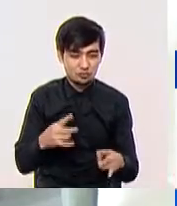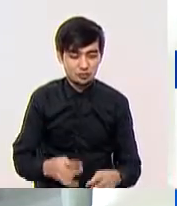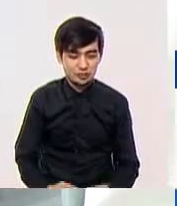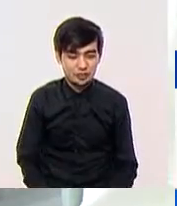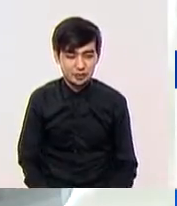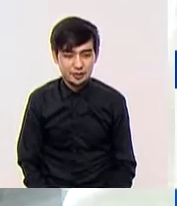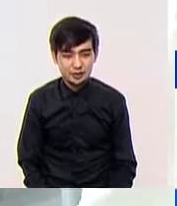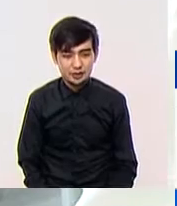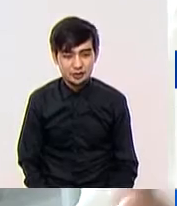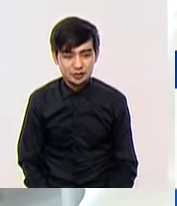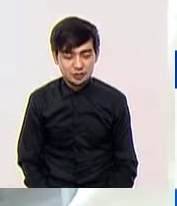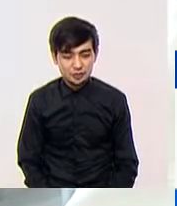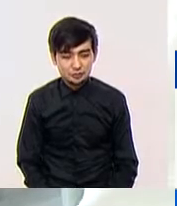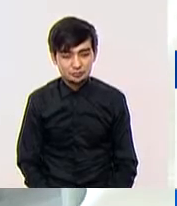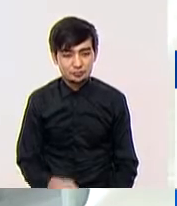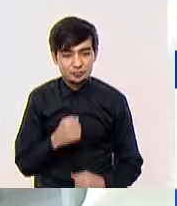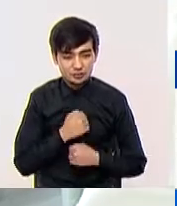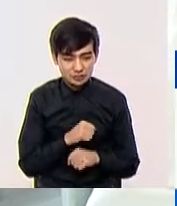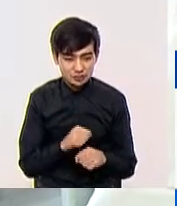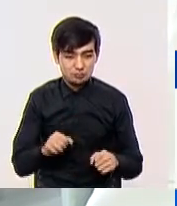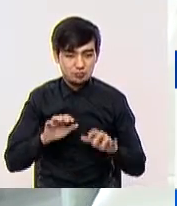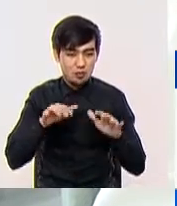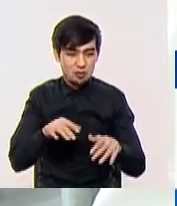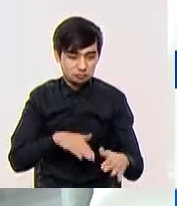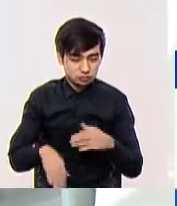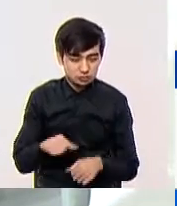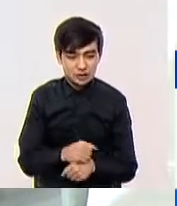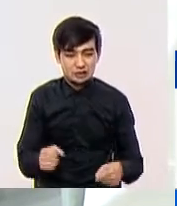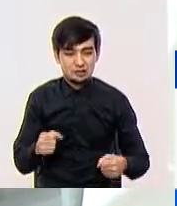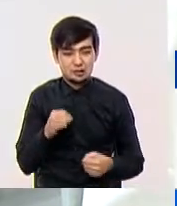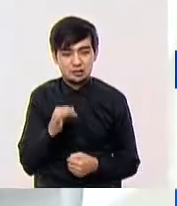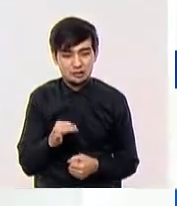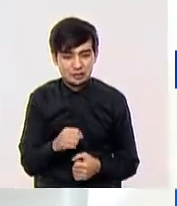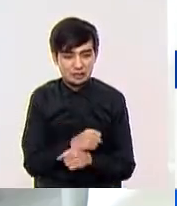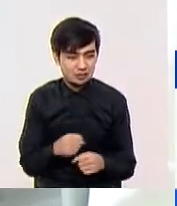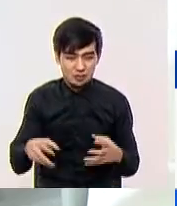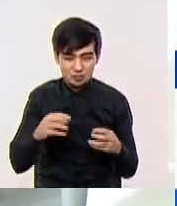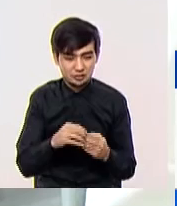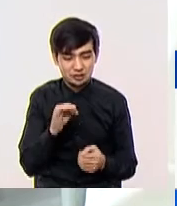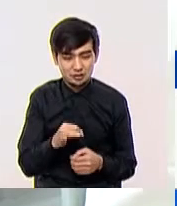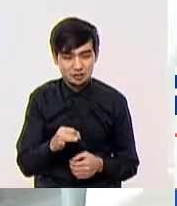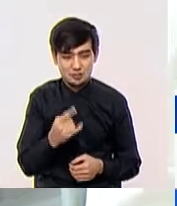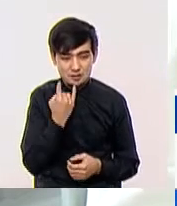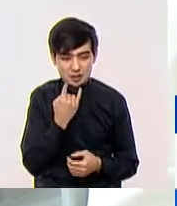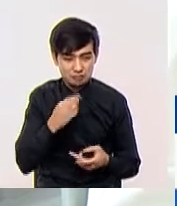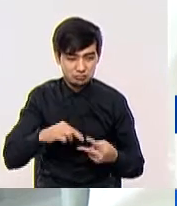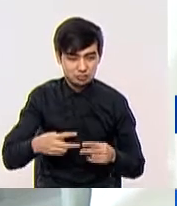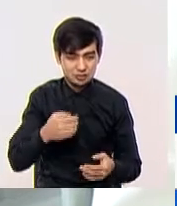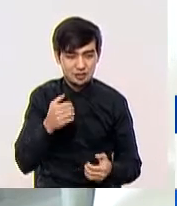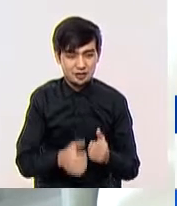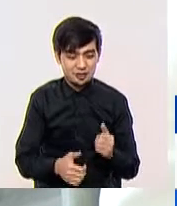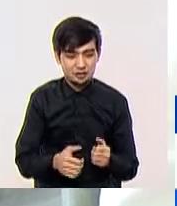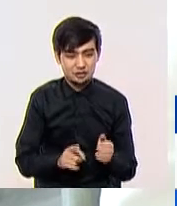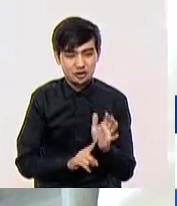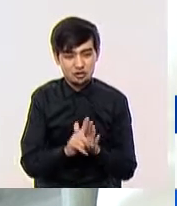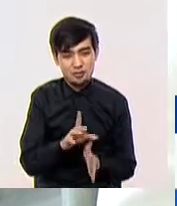ни море, там, как озеро абсолютно нельзя. Батарейки нужно менять каждые.